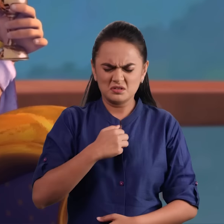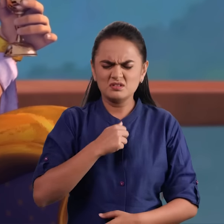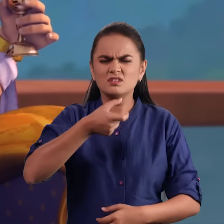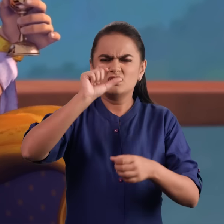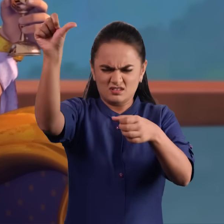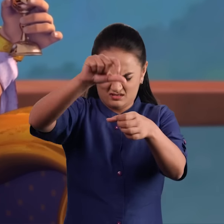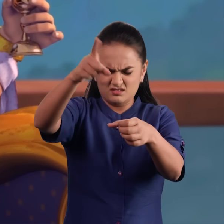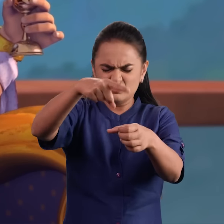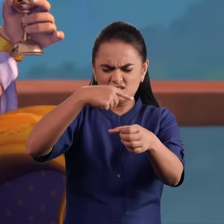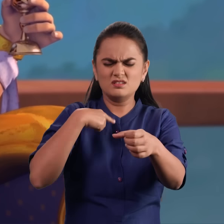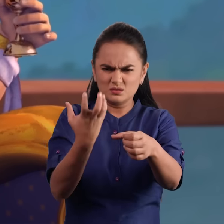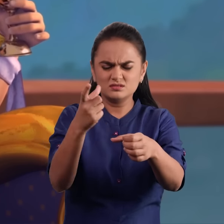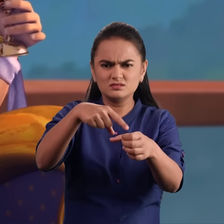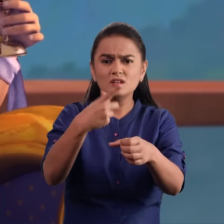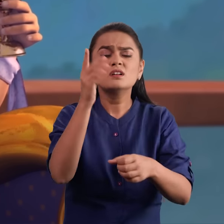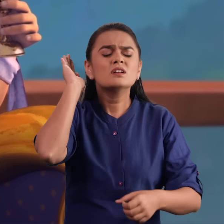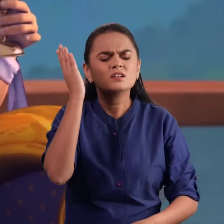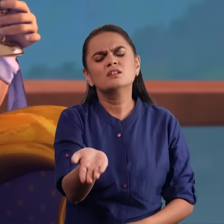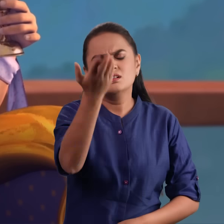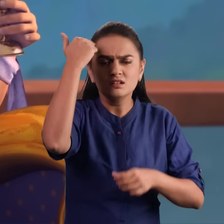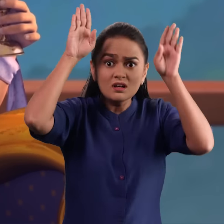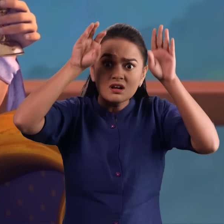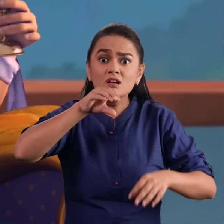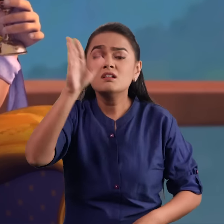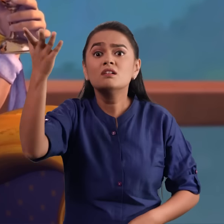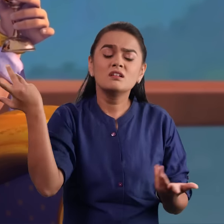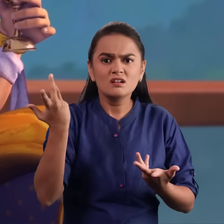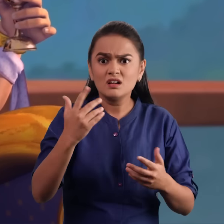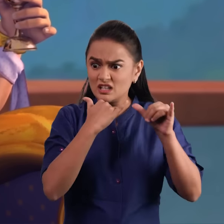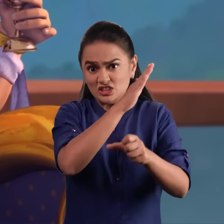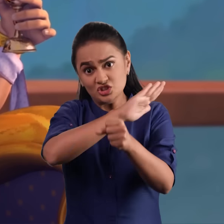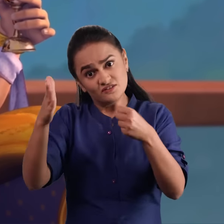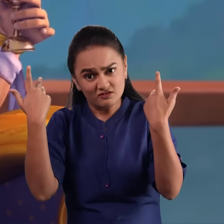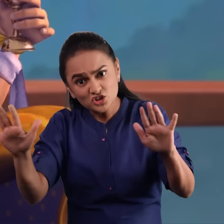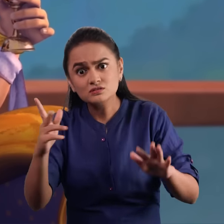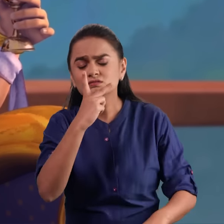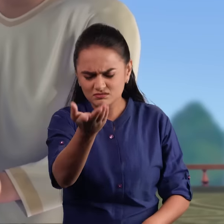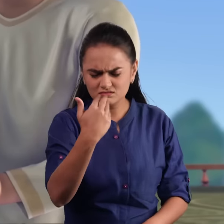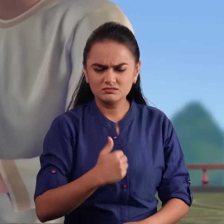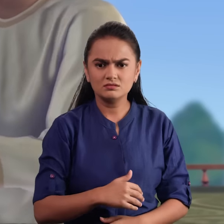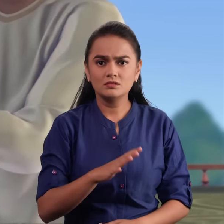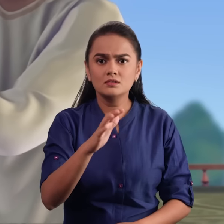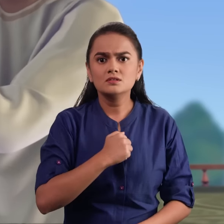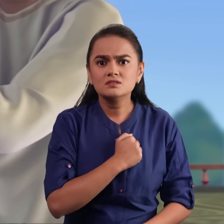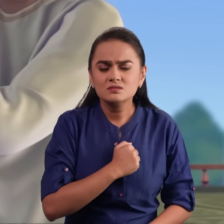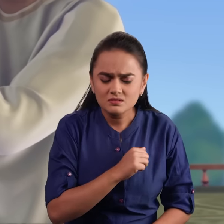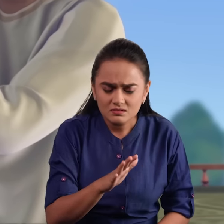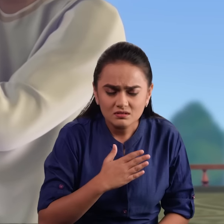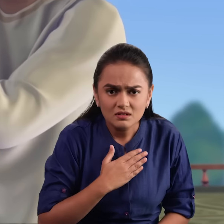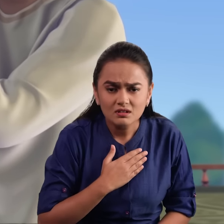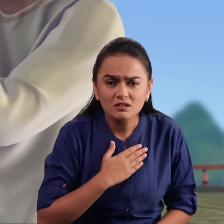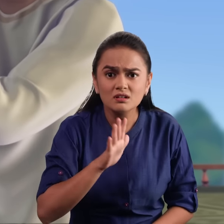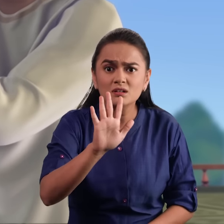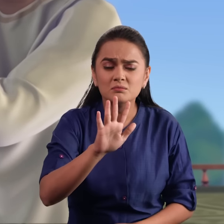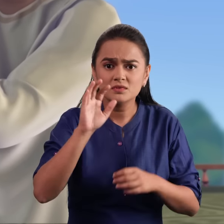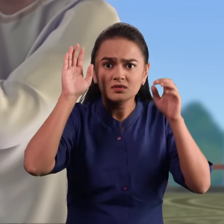मुझे थोड़ा सोमरस पिलाओ और बताओ क्या समाचार हैं धेनुकासुर के। क्या उसने मेरे काल का वध कर दिया? क्षमा कीजिएगा महाराज,